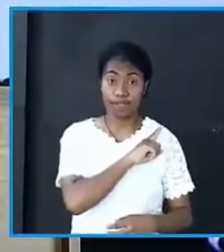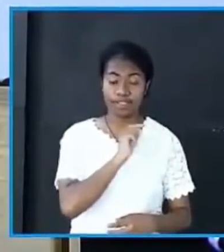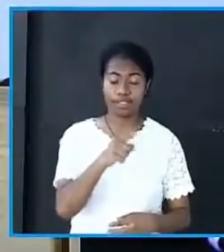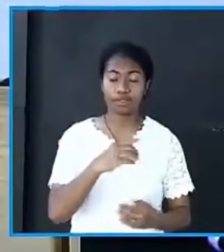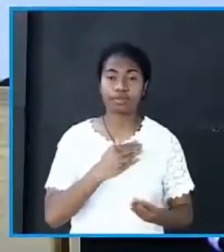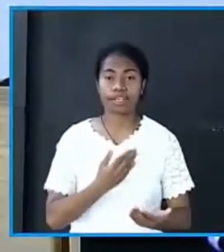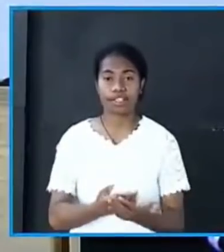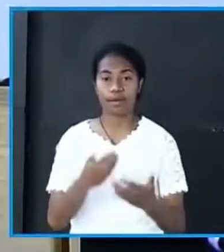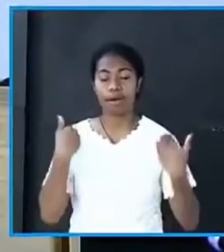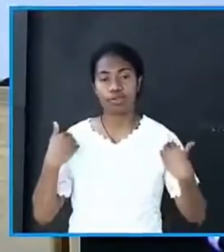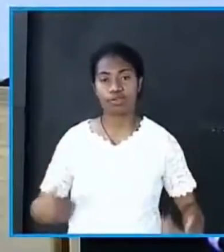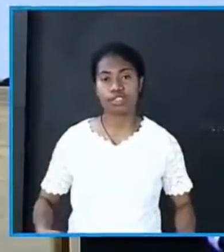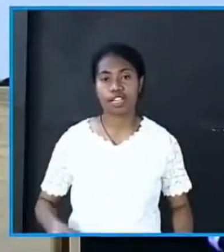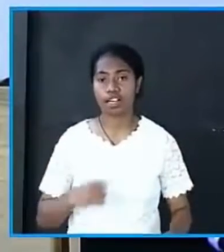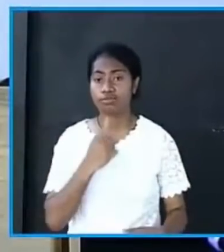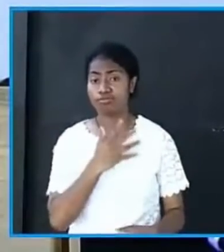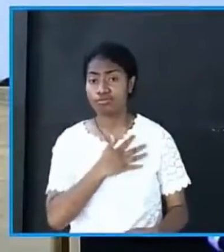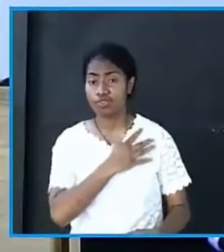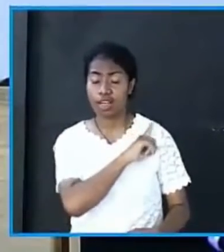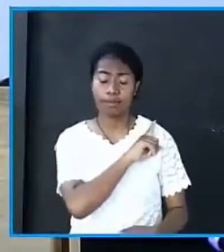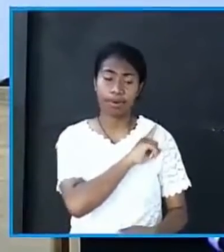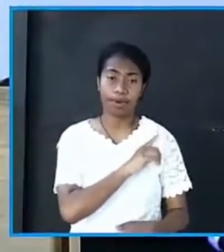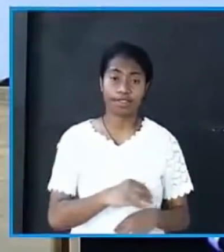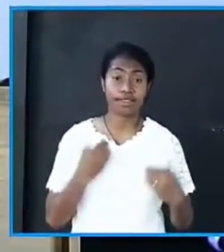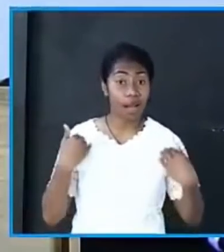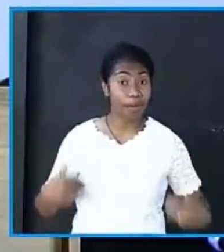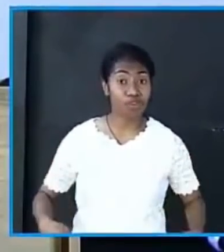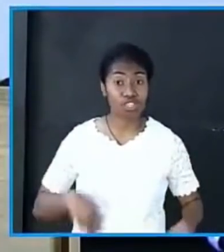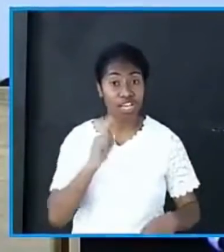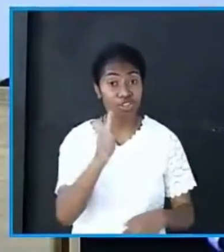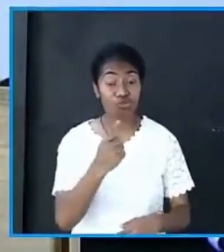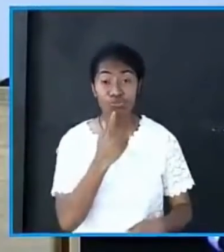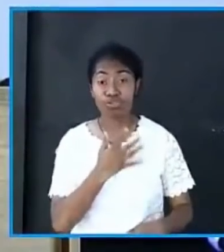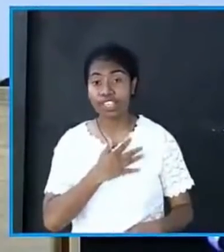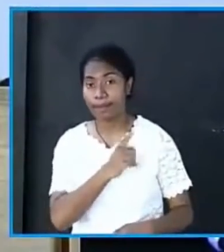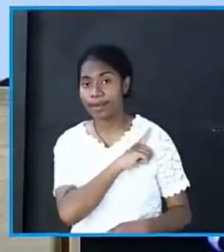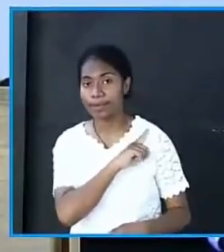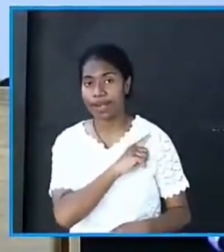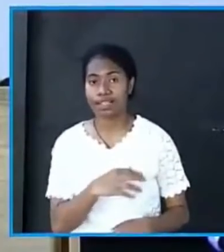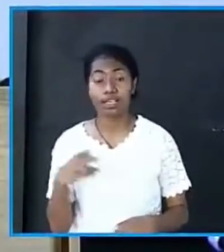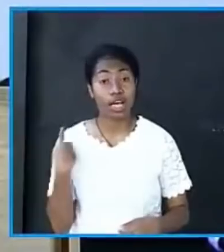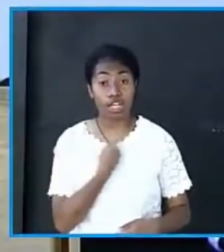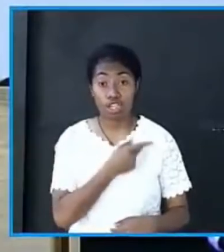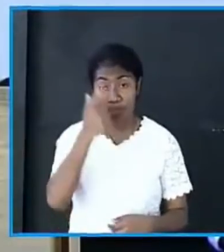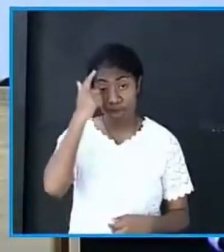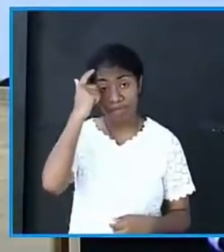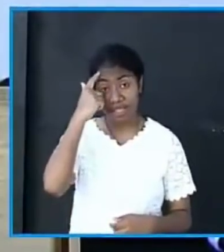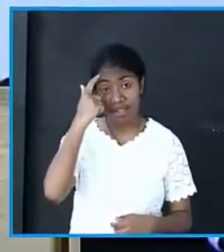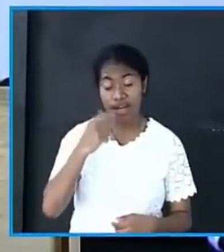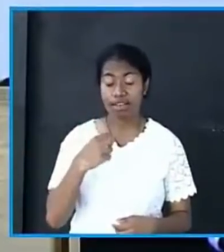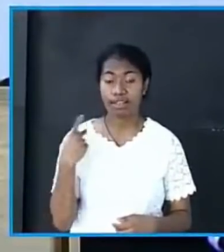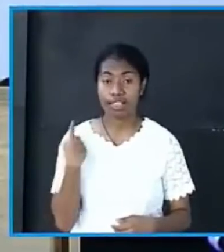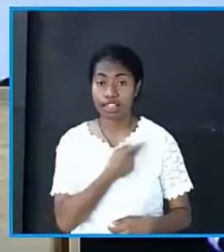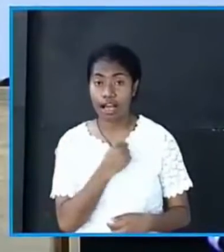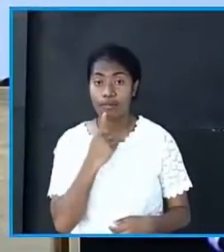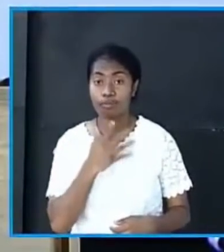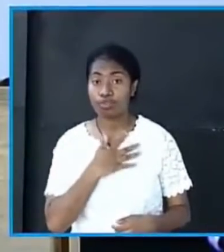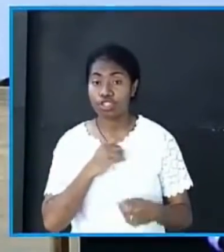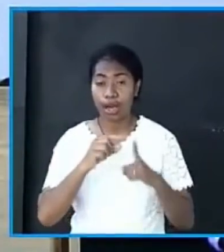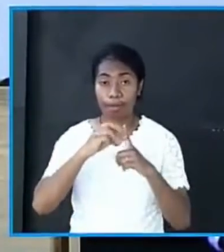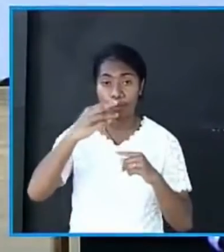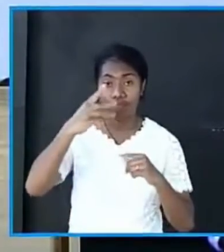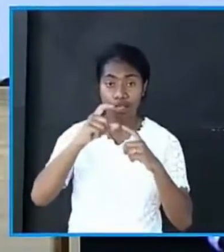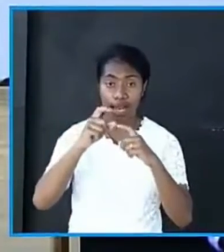Manusia adalah pribadi maka kita punya pikiran kita punya perasaan kita punya